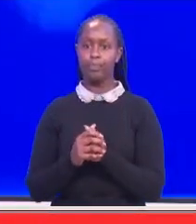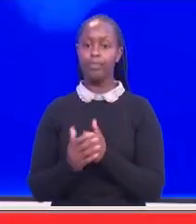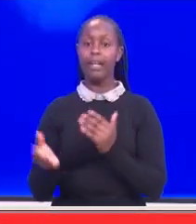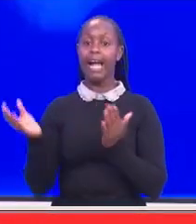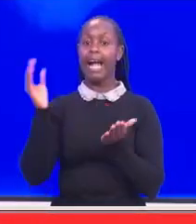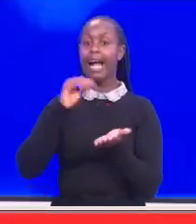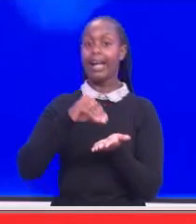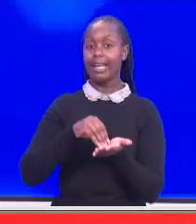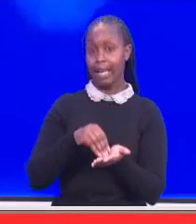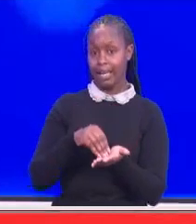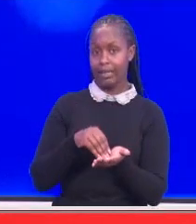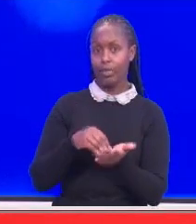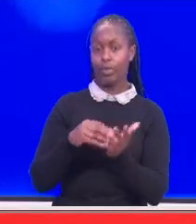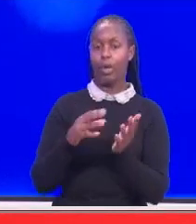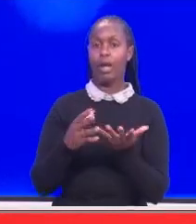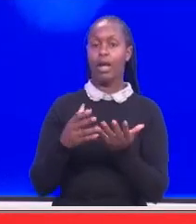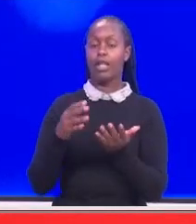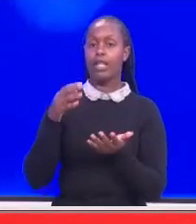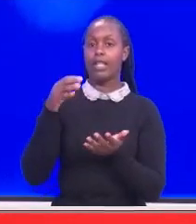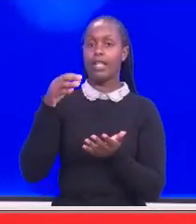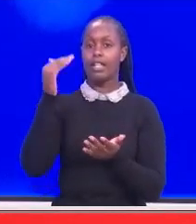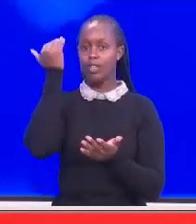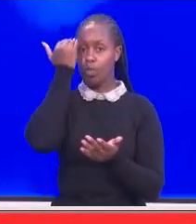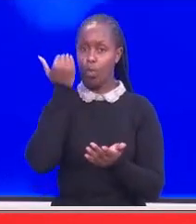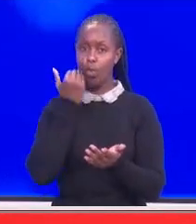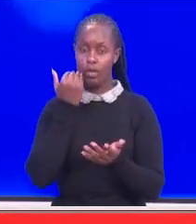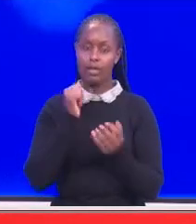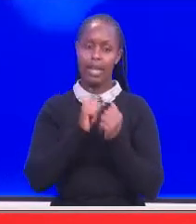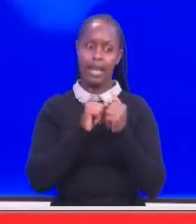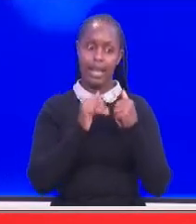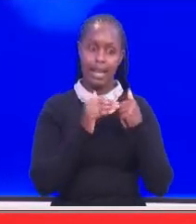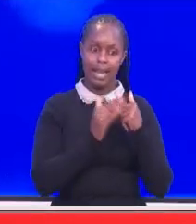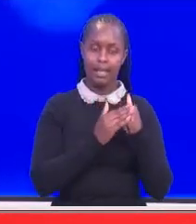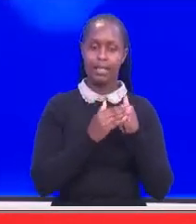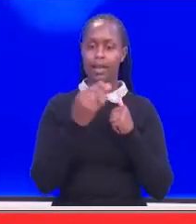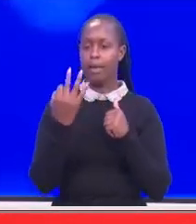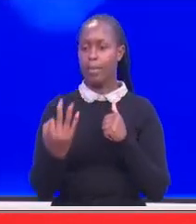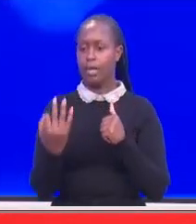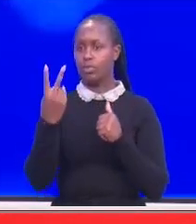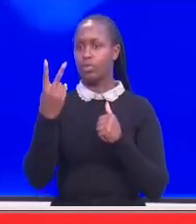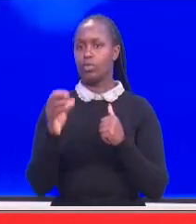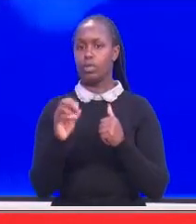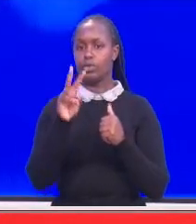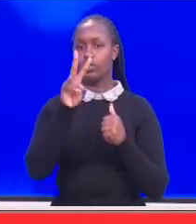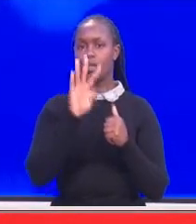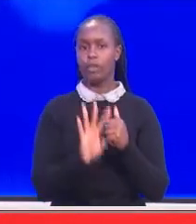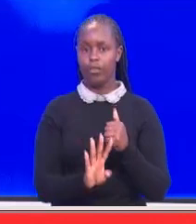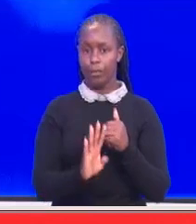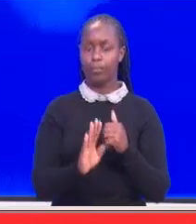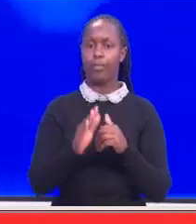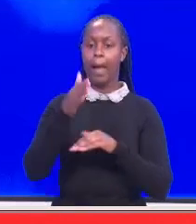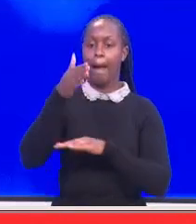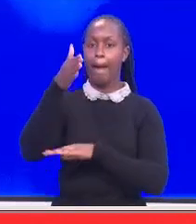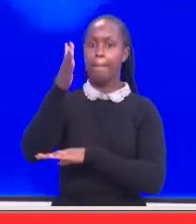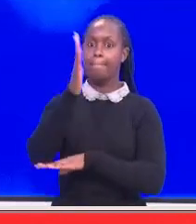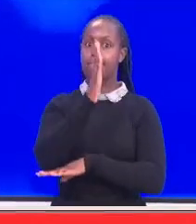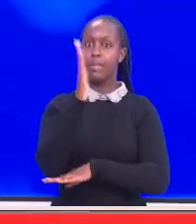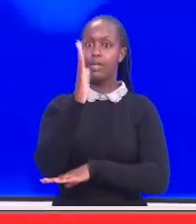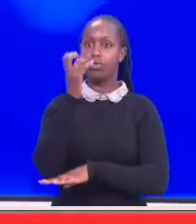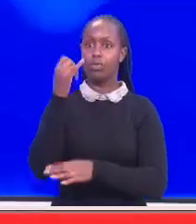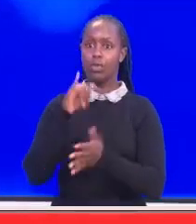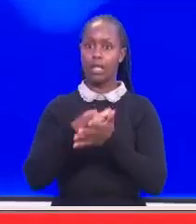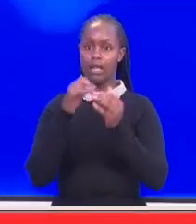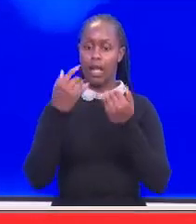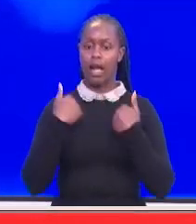on the 19th of March 2024 before this court at midday, so that if they have to go before the